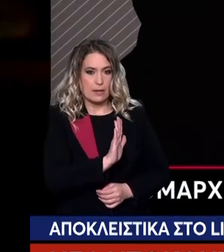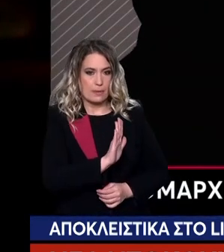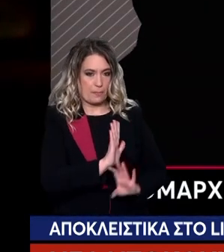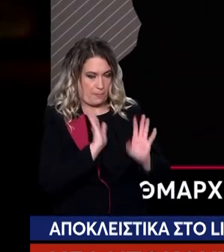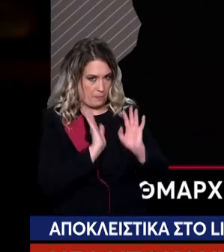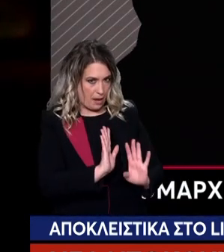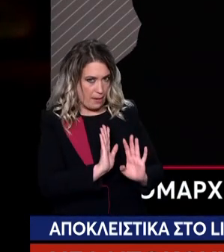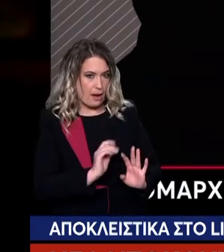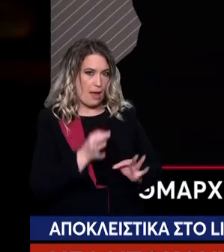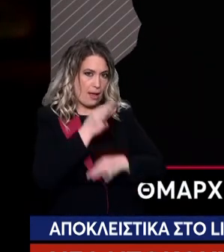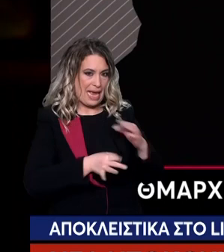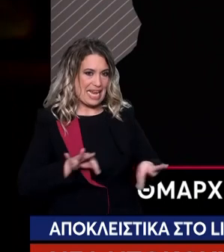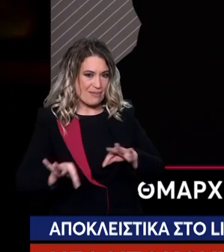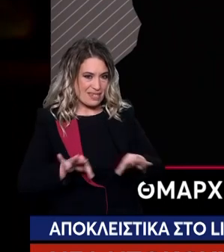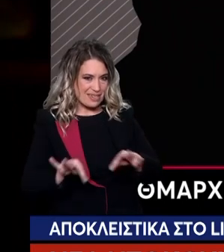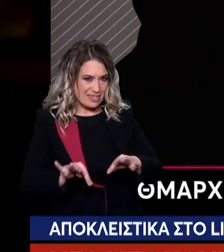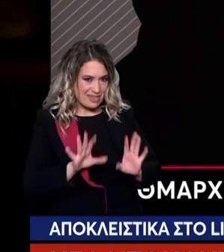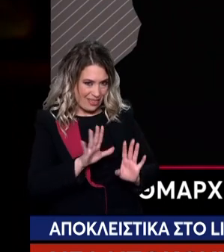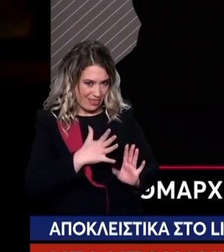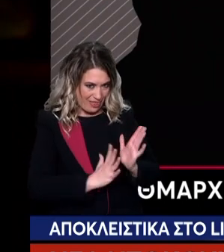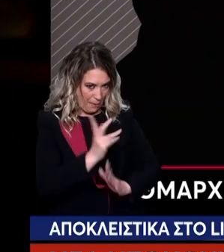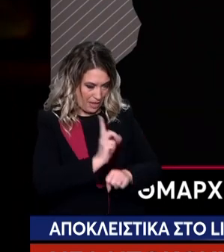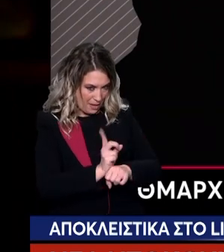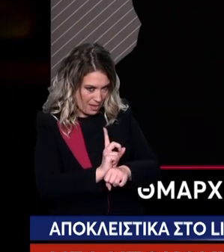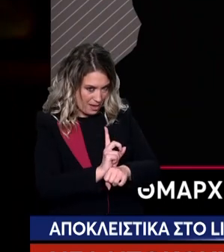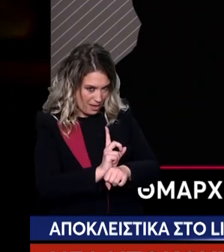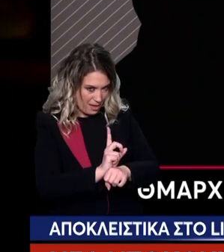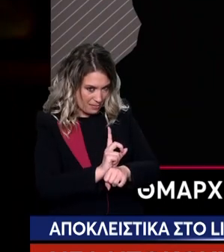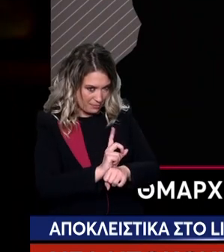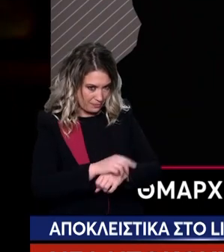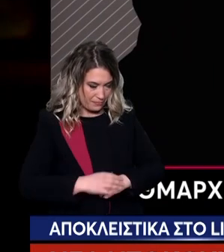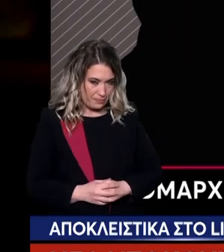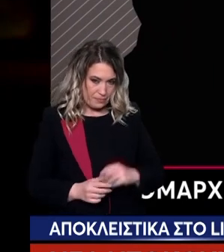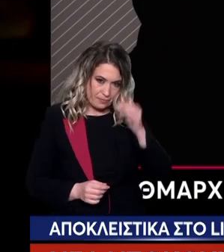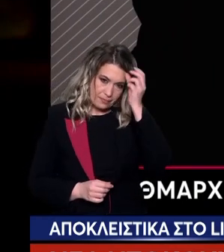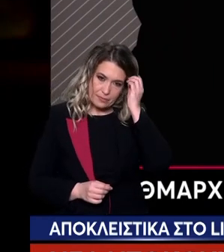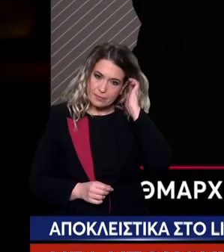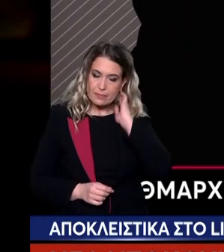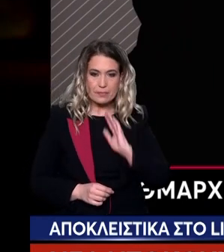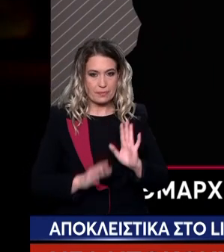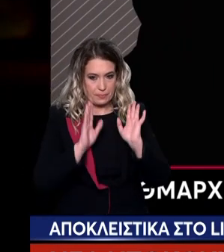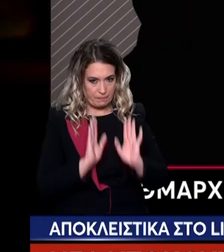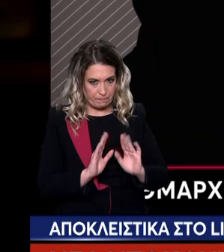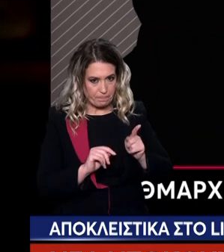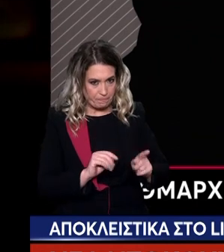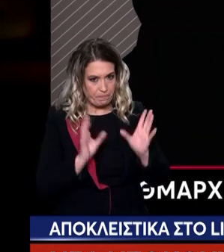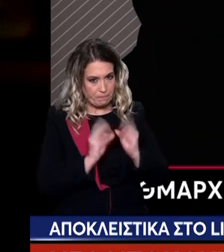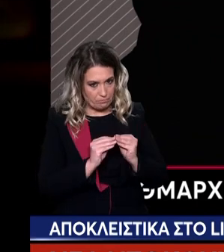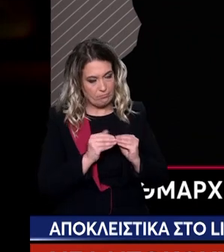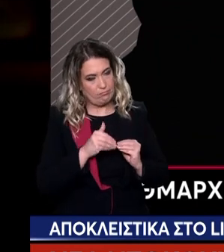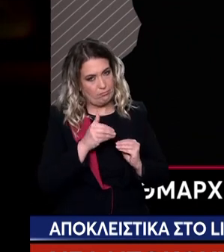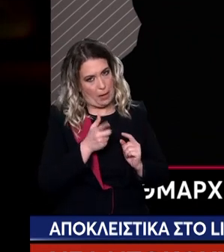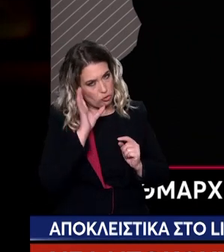2594 δεν έχει γύρη έναι 1 τέταρτο μ ακούς το 2594 με τη μηχανή δεν